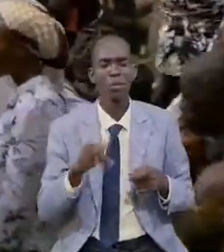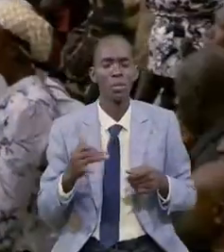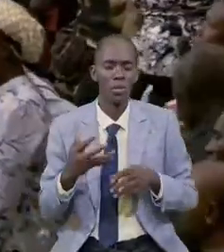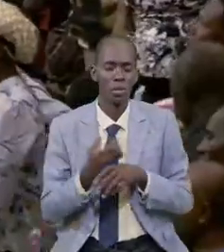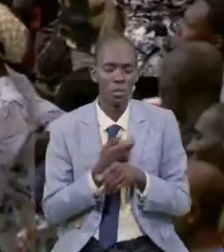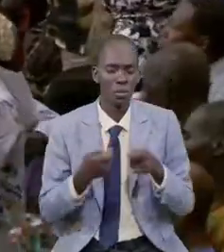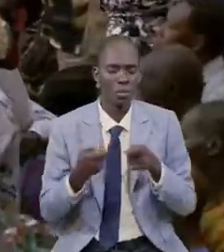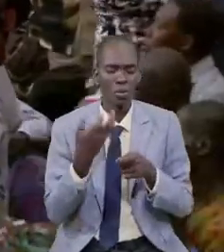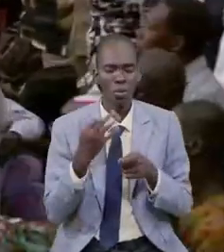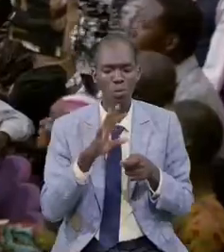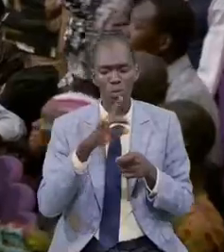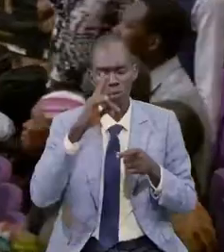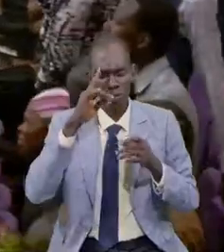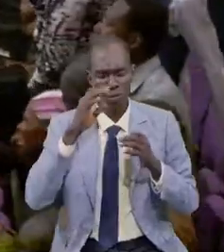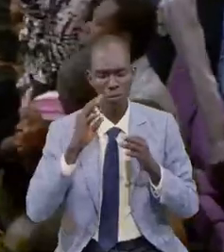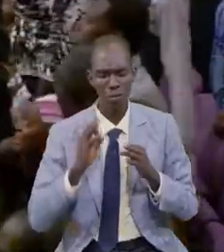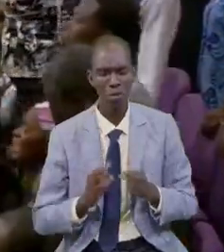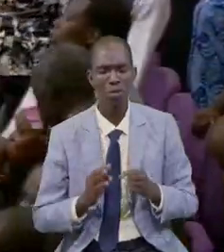votre décision.